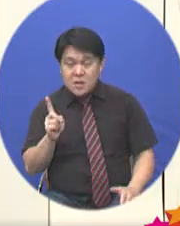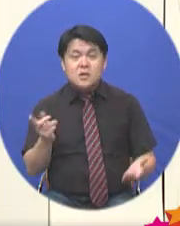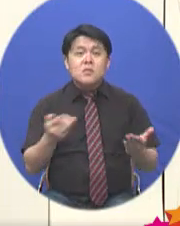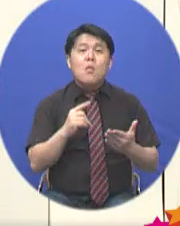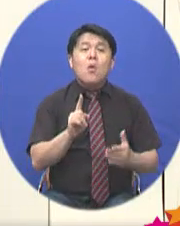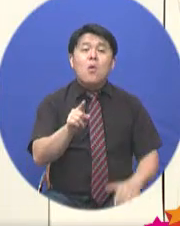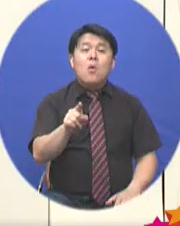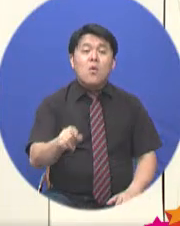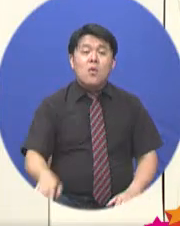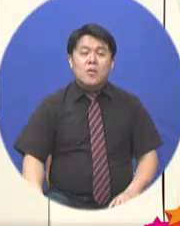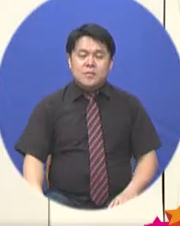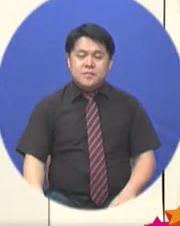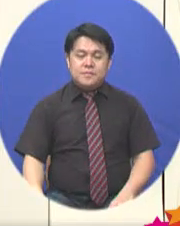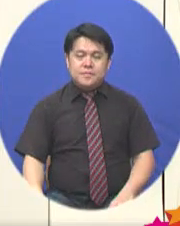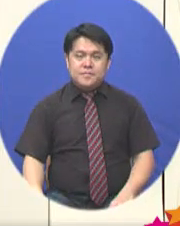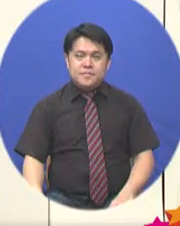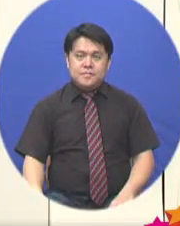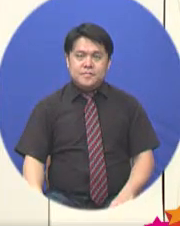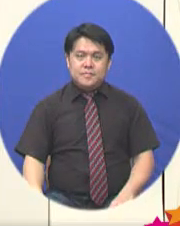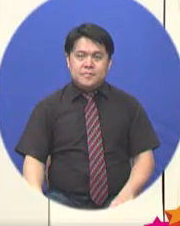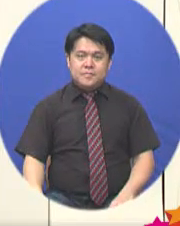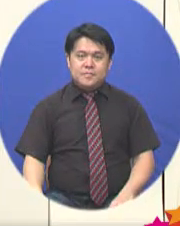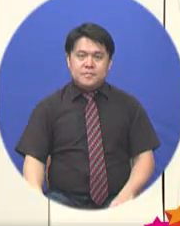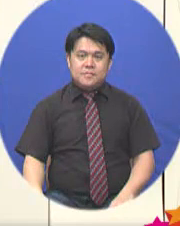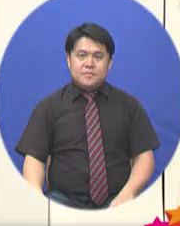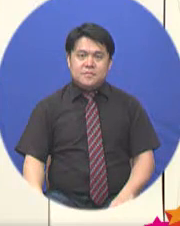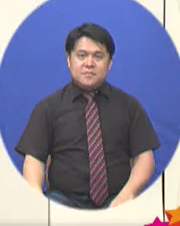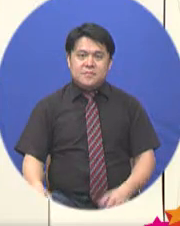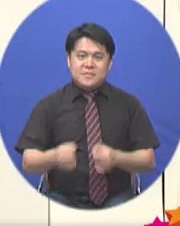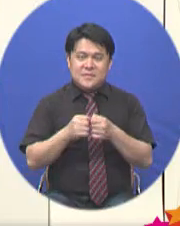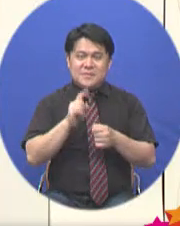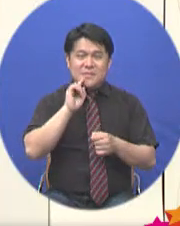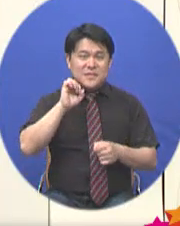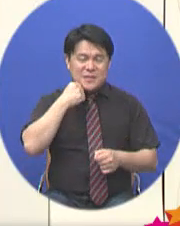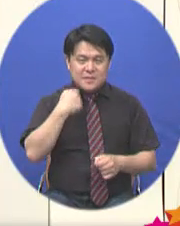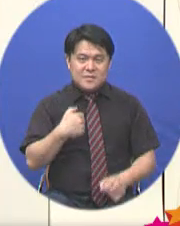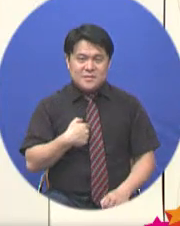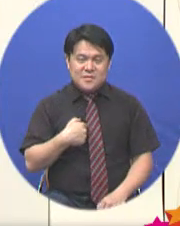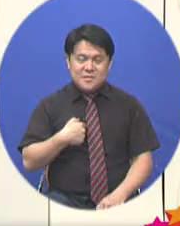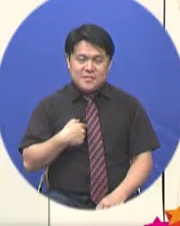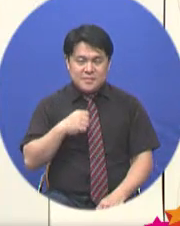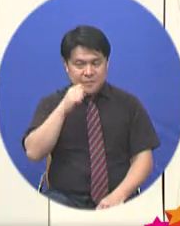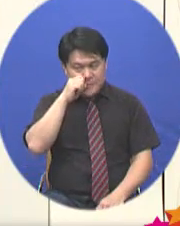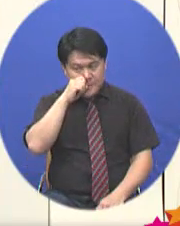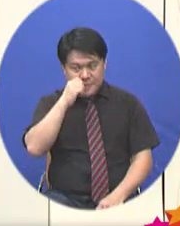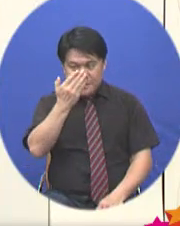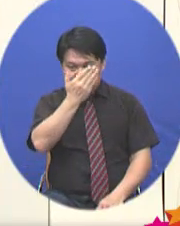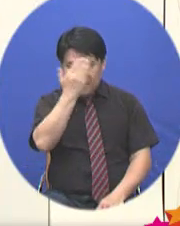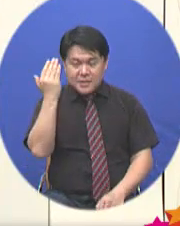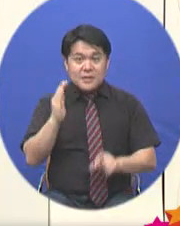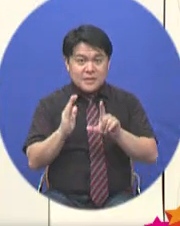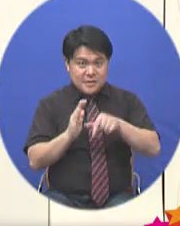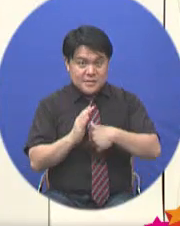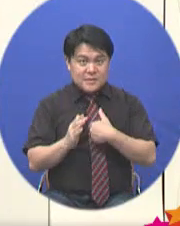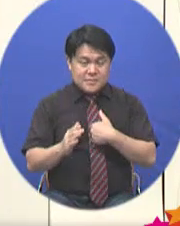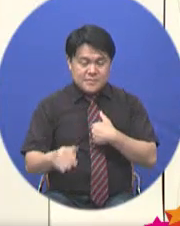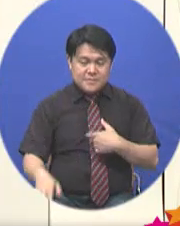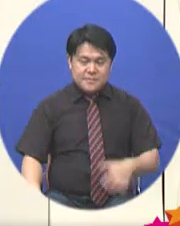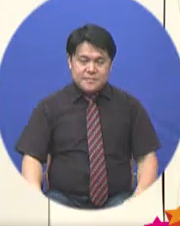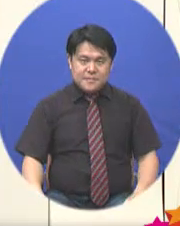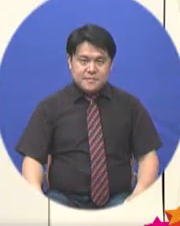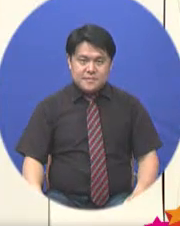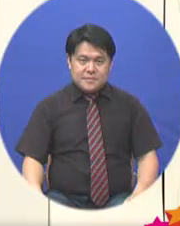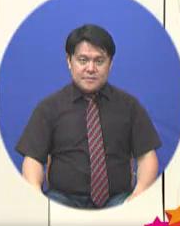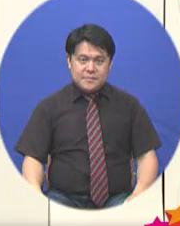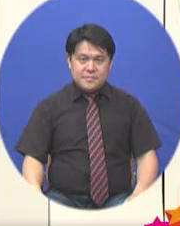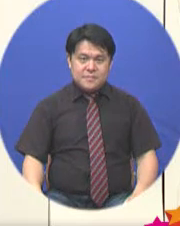어떤 일을 마치고 오세요? 그 자세한 이야기는 할 수 없고 제가 이제 그 예, 젊었을 예. 때 네.